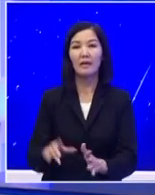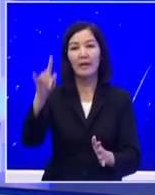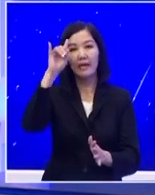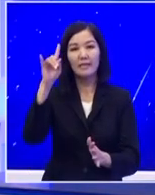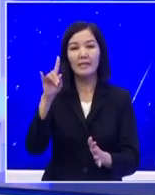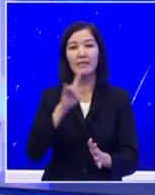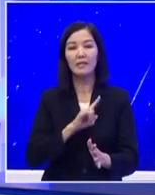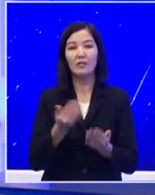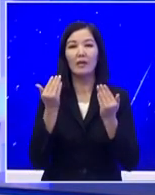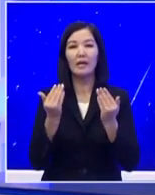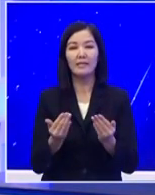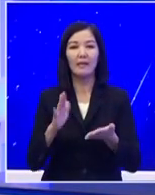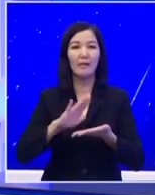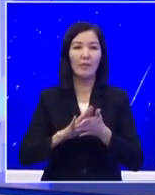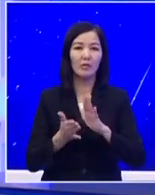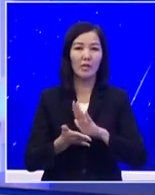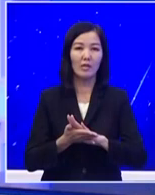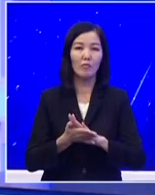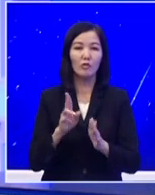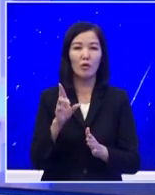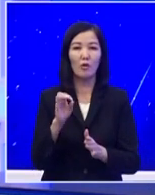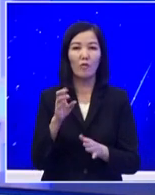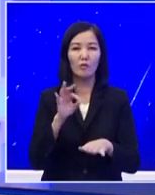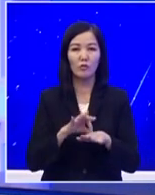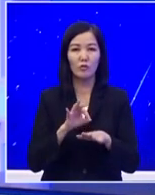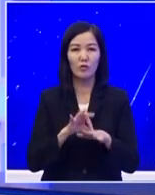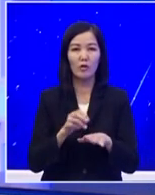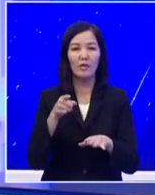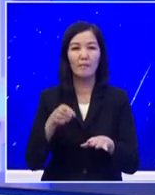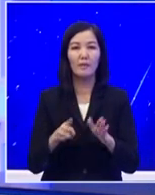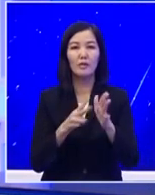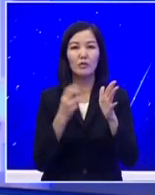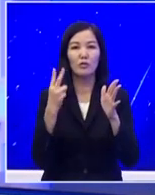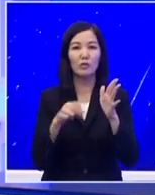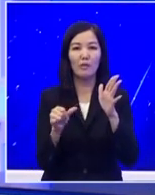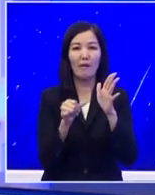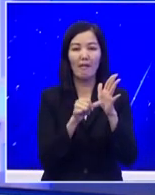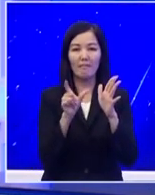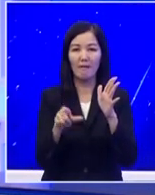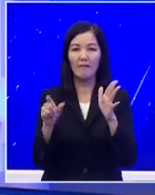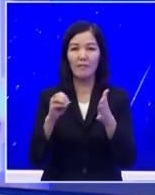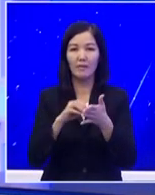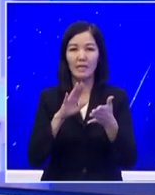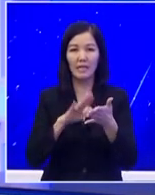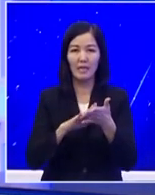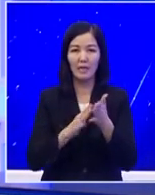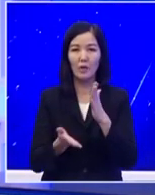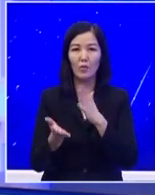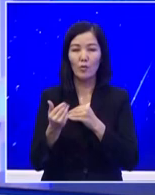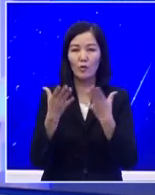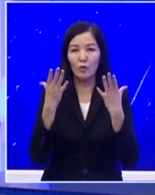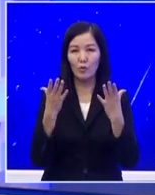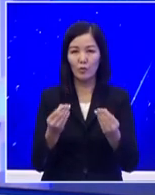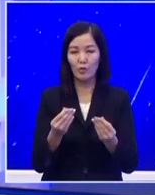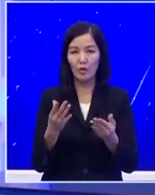Елдегі соңғы эпидемиологиялық жағдай бойынша COVID-19 жұқтырған тағы 1726 адам тіркелді. Бұл көрсеткіштер өткен